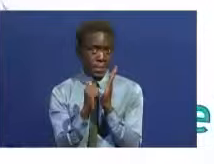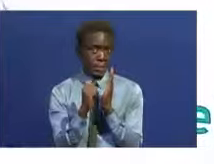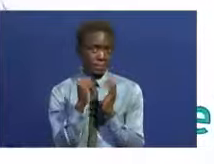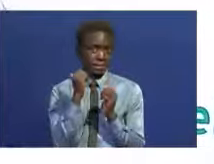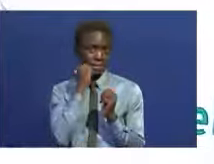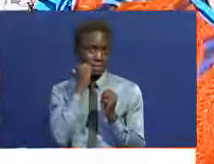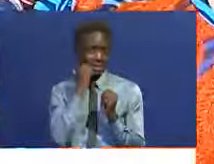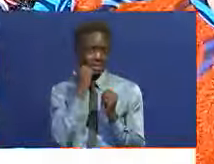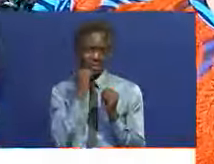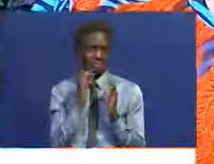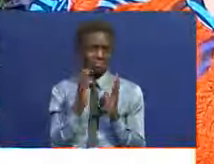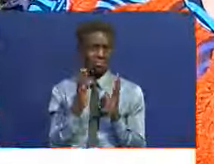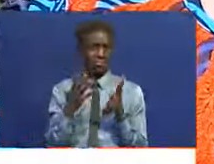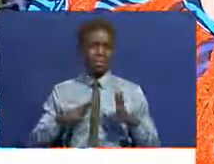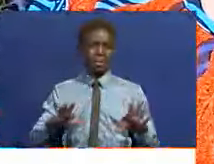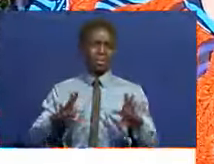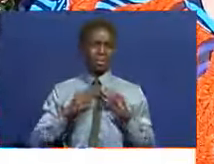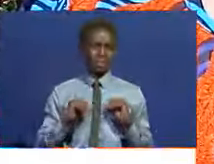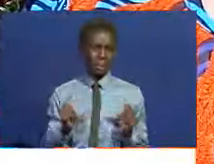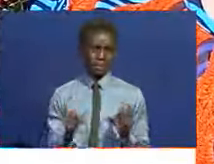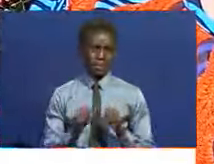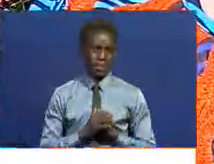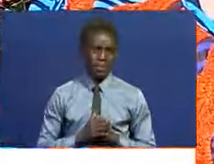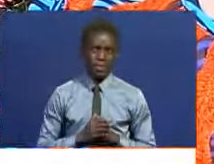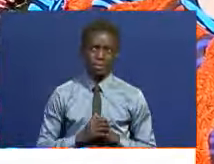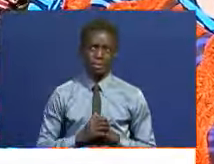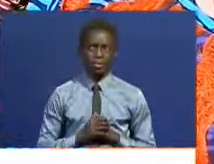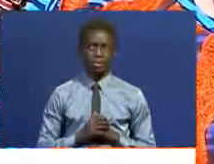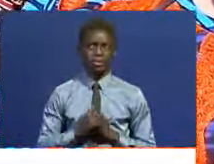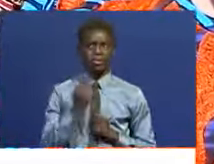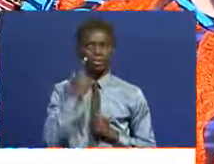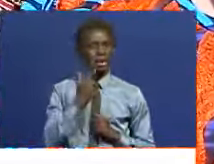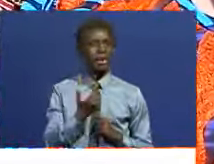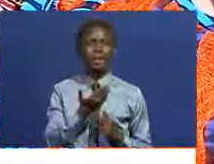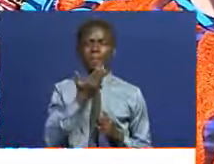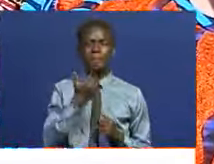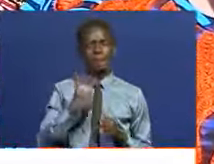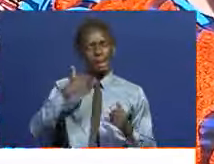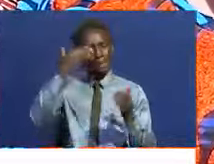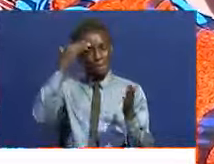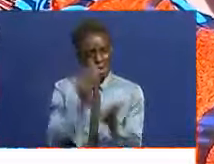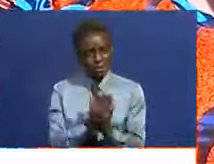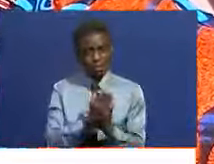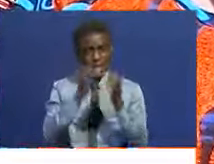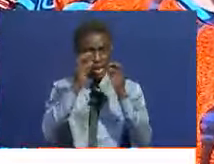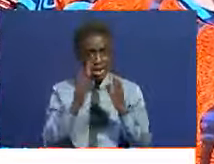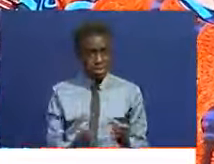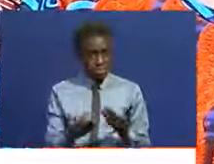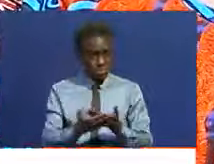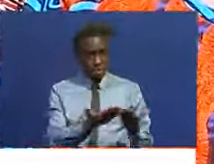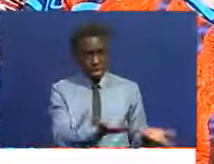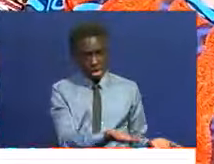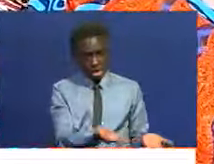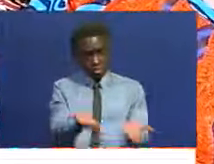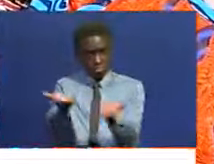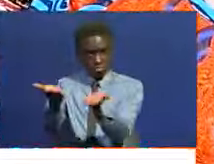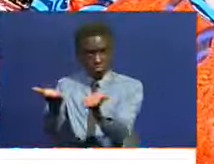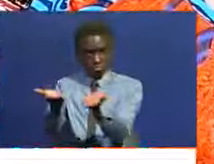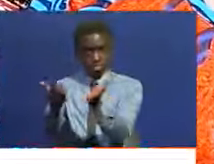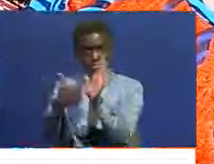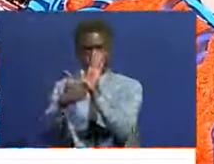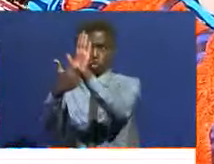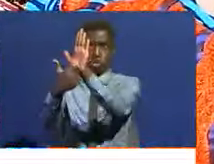kuna shida pale. Walete wale watoto tuwajue. Kwa nina imani kwamba ukiexpose yule mtoto anaweza akapata msaada